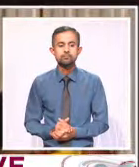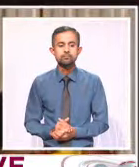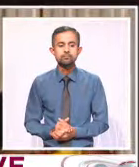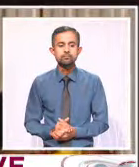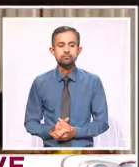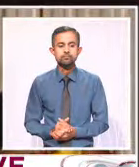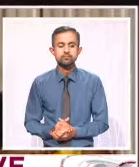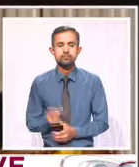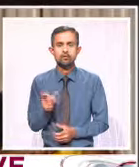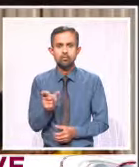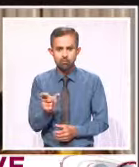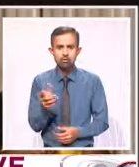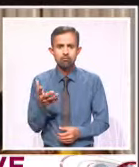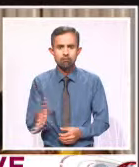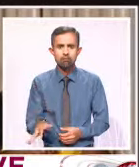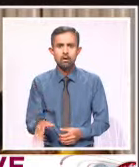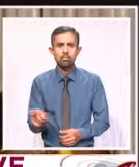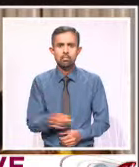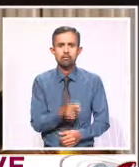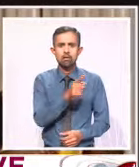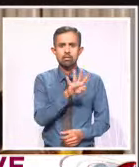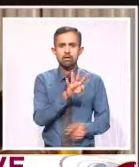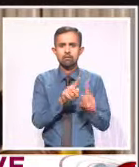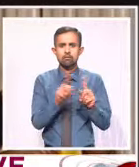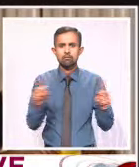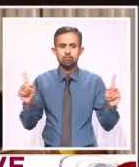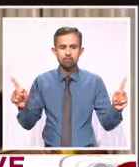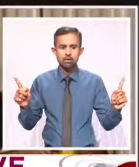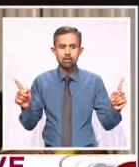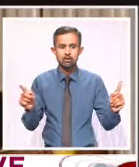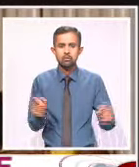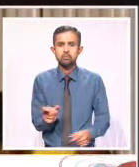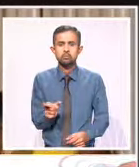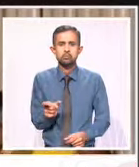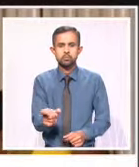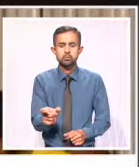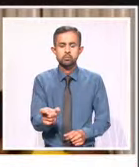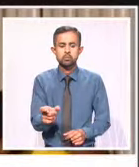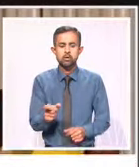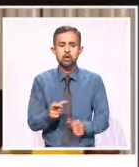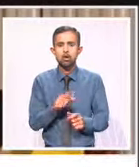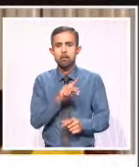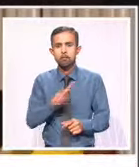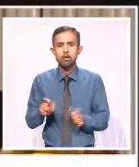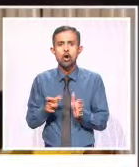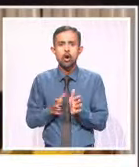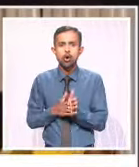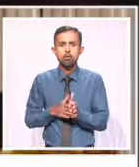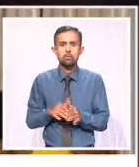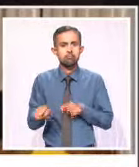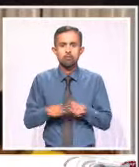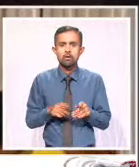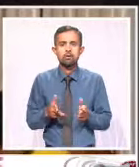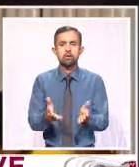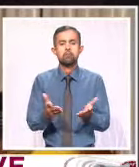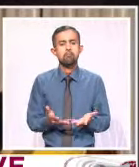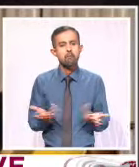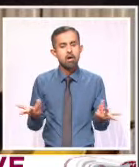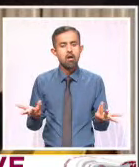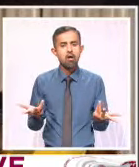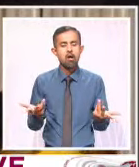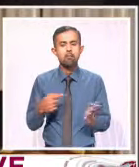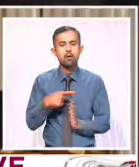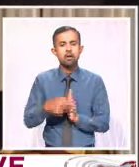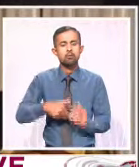ස්ටේ ඕඩර් එකක් දීලා තියෙනවා මේ දින 14කට සස්පෙන්ඩ් කරලා මේ ඉන්ටරිම් කමිටි එක. මෙහෙම යන්න බෑනේ අපේ රටේ